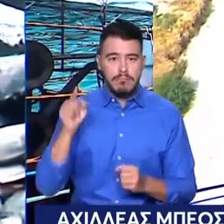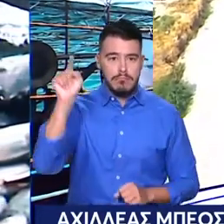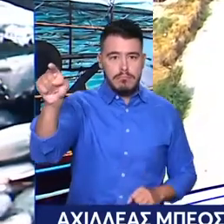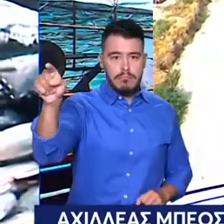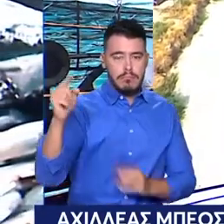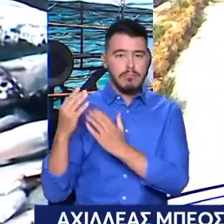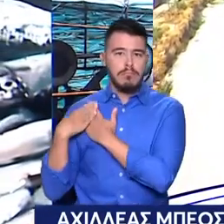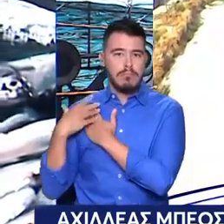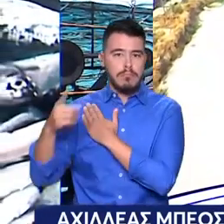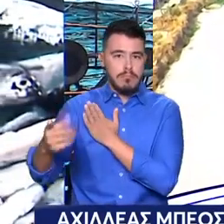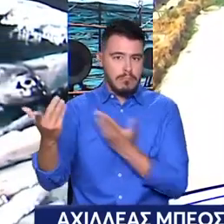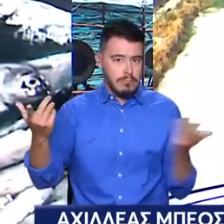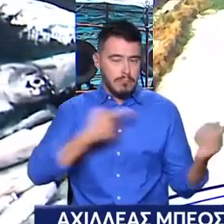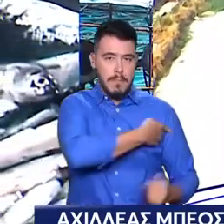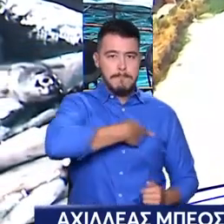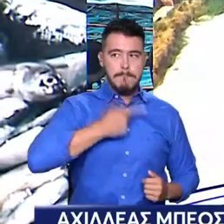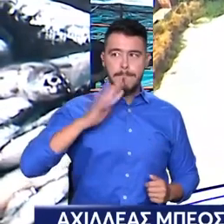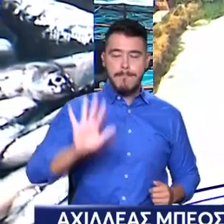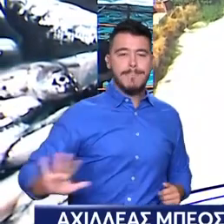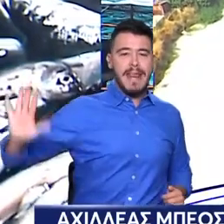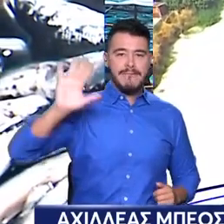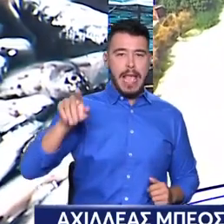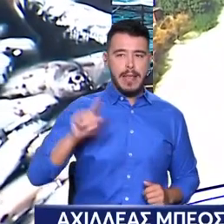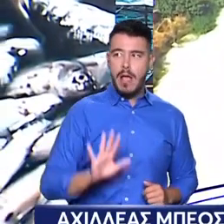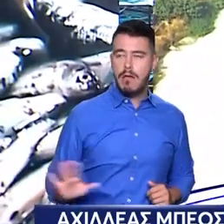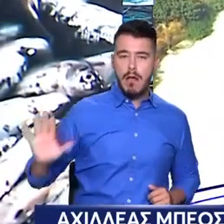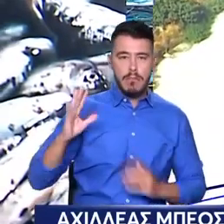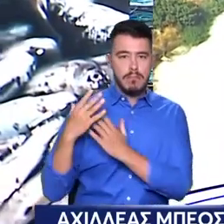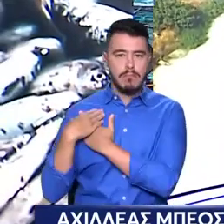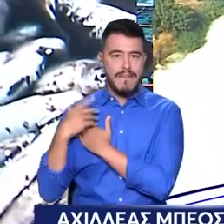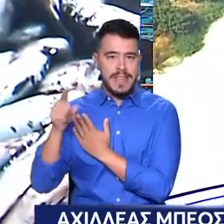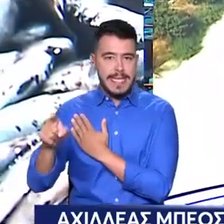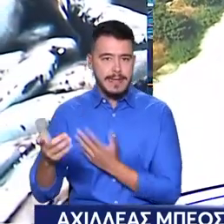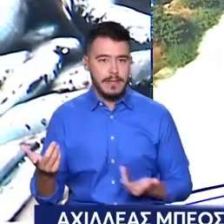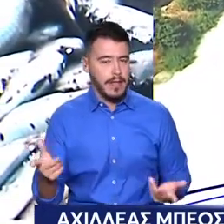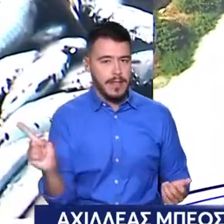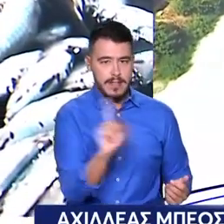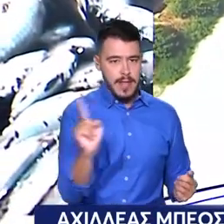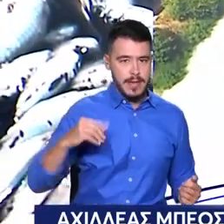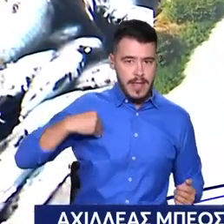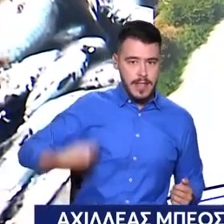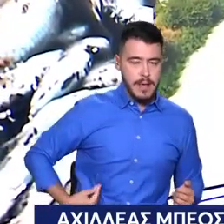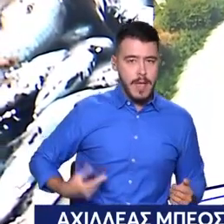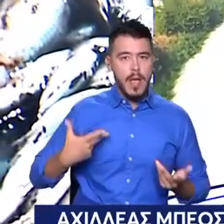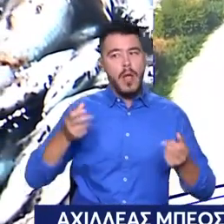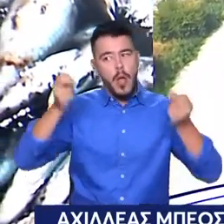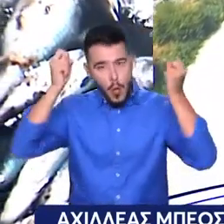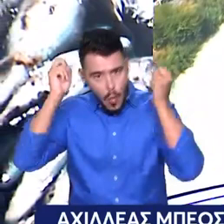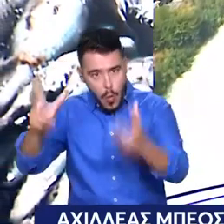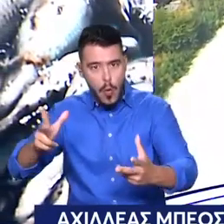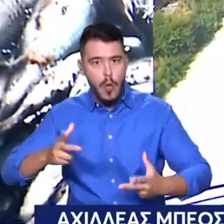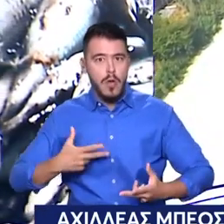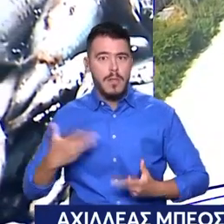και ο Περιφερειάρχης, δεν κάνεις. Αυτό είναι υποχρέωση και ευθύνη της Περιφέρειας. Εντάξει ρε άνθρωποι, δεν κλείνετε